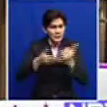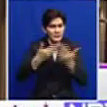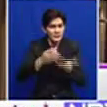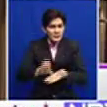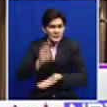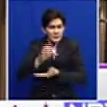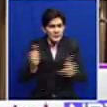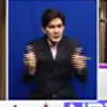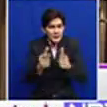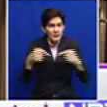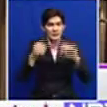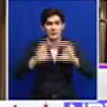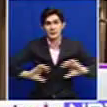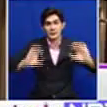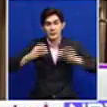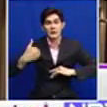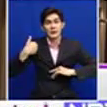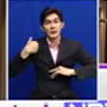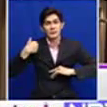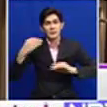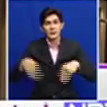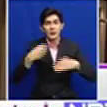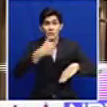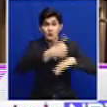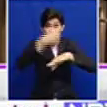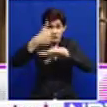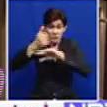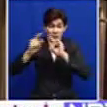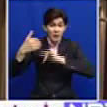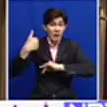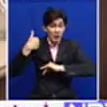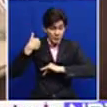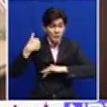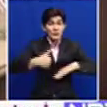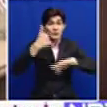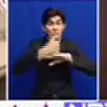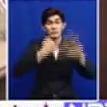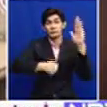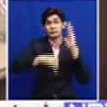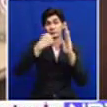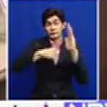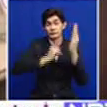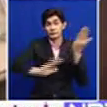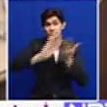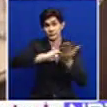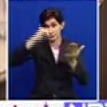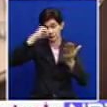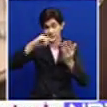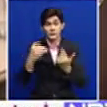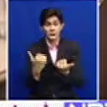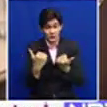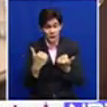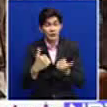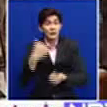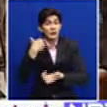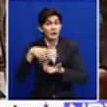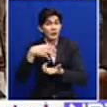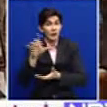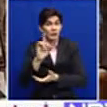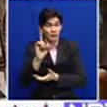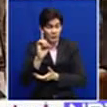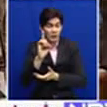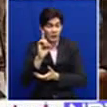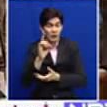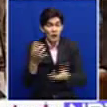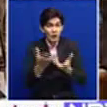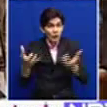นขนาดเล็กของรัฐบาลให้กับผู้บริหารระดับสูงและผู้ว่าราชการจังหวัดทั่วประเทศโดยกล่าวว่าในช่วง